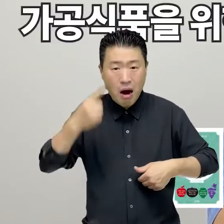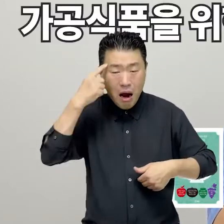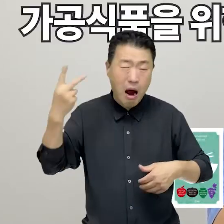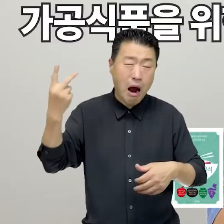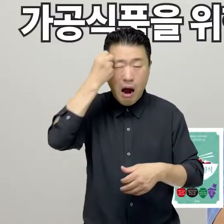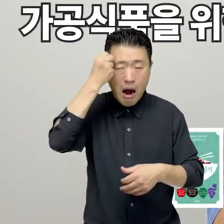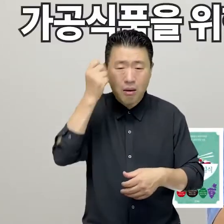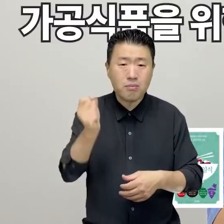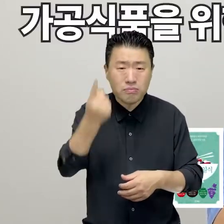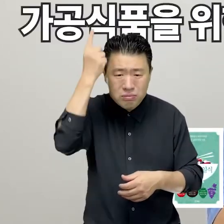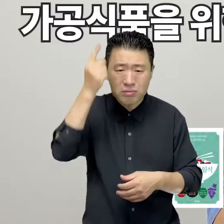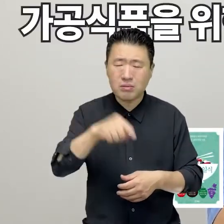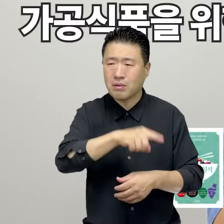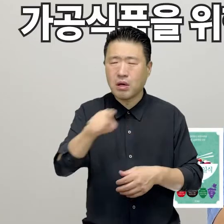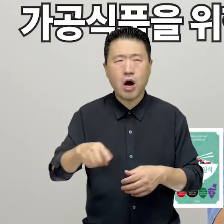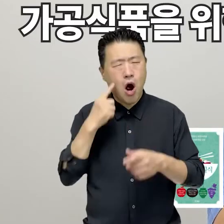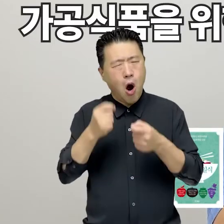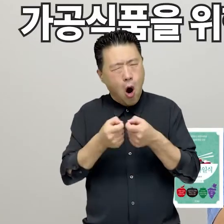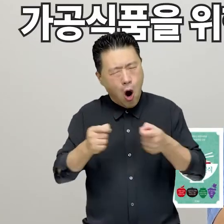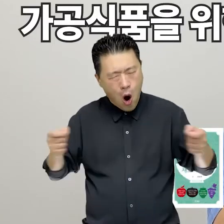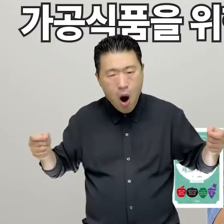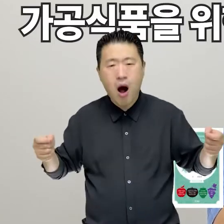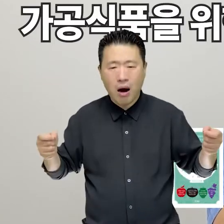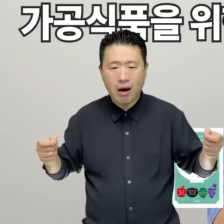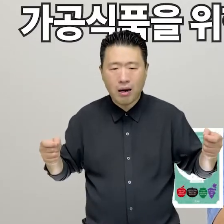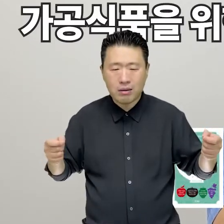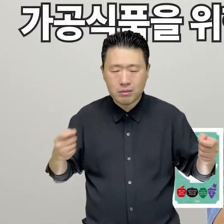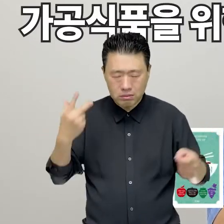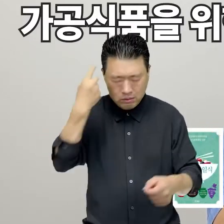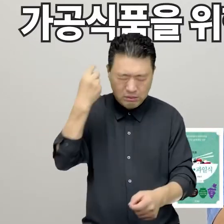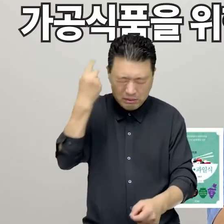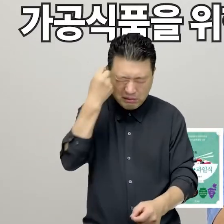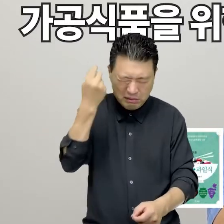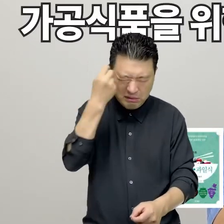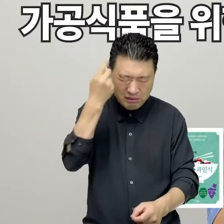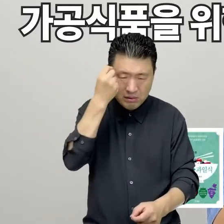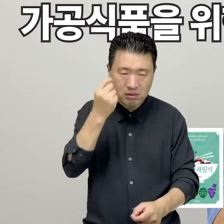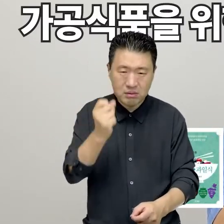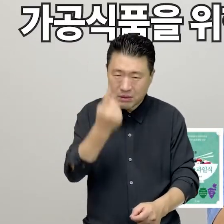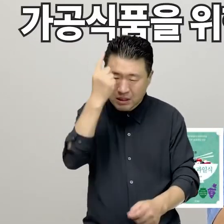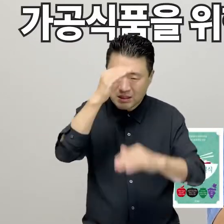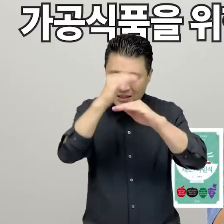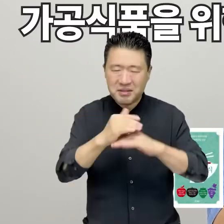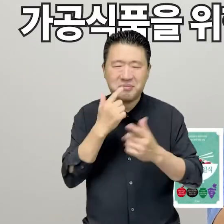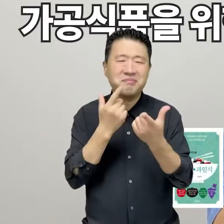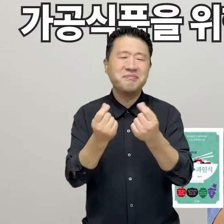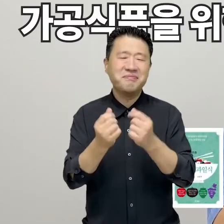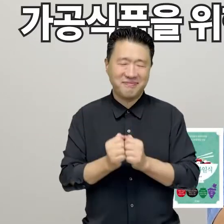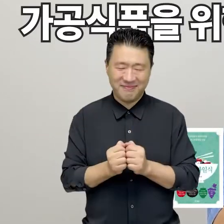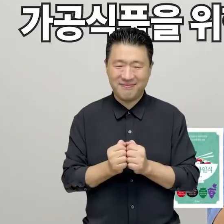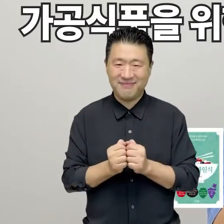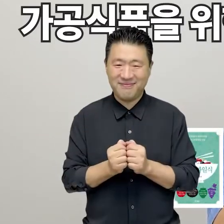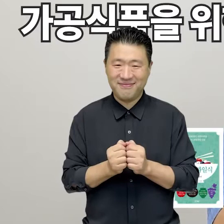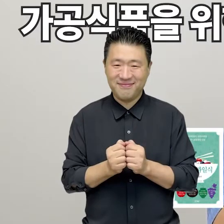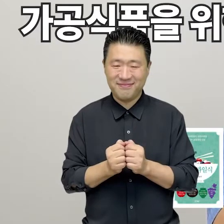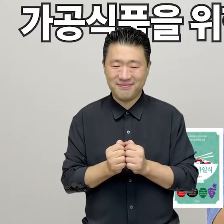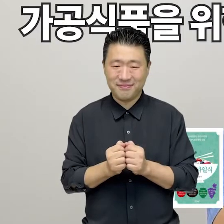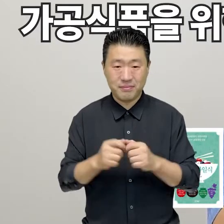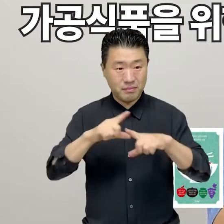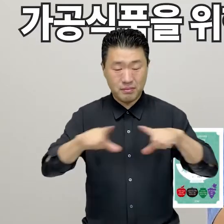먹어야만 한다라는 개념 자체를 오랜 시간 동안 즉 세뇌시키기 위한 작업이라고 이해를 하셔도